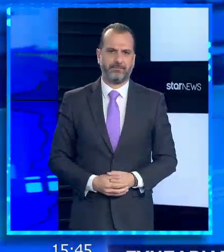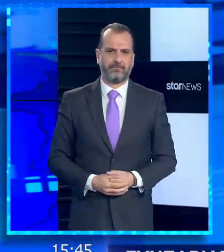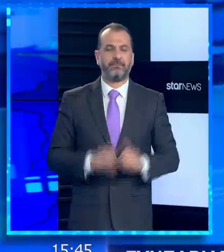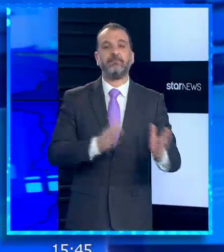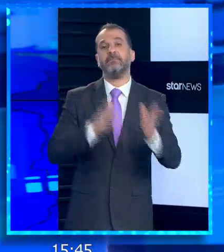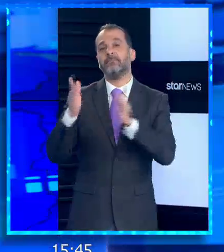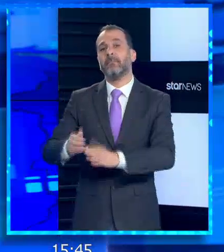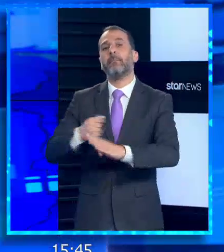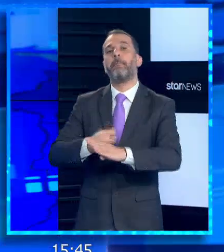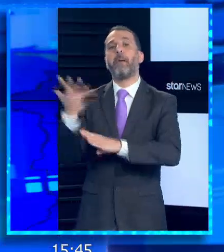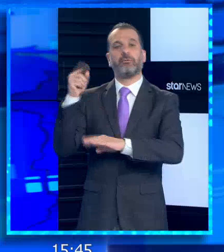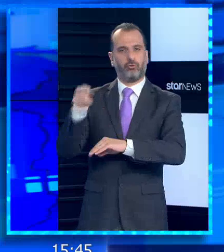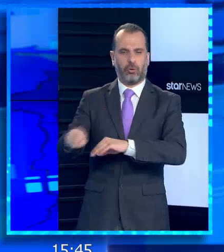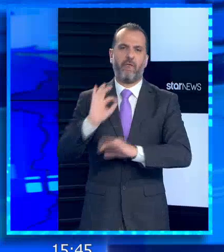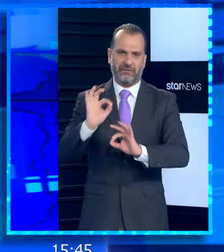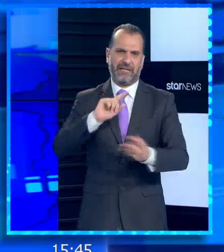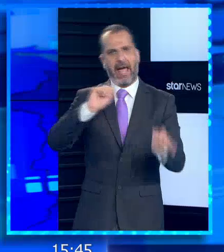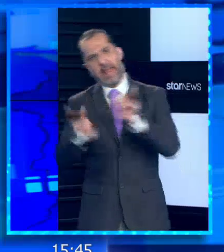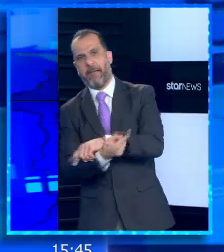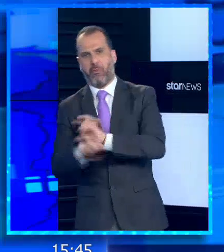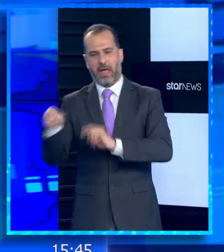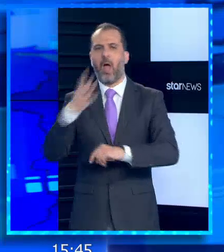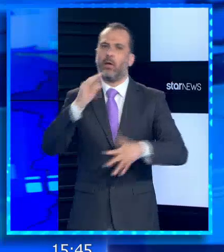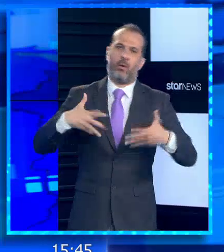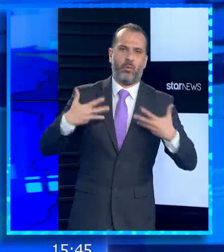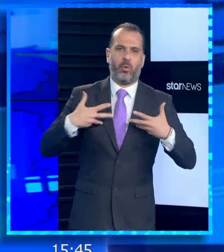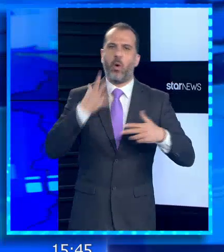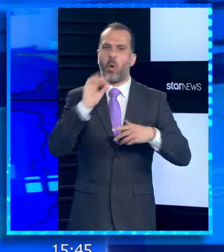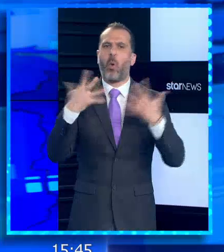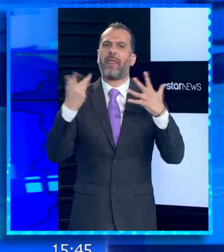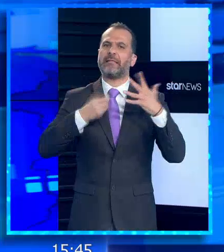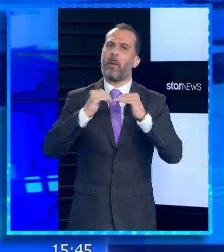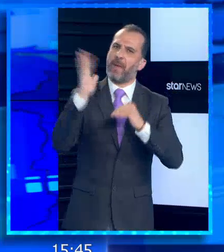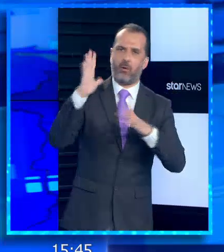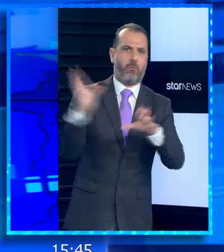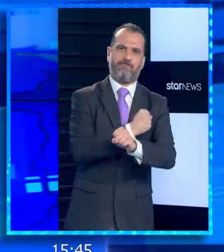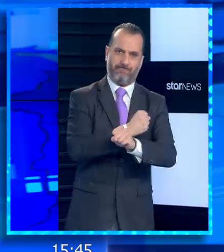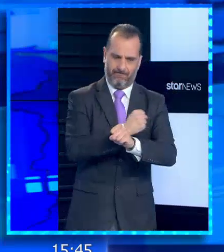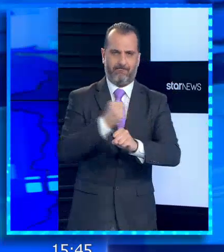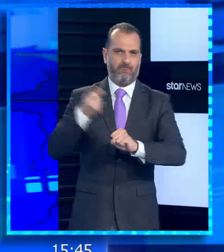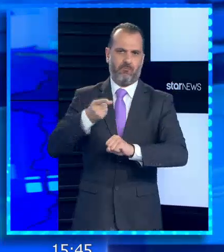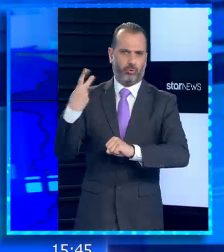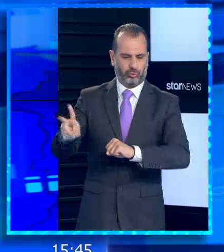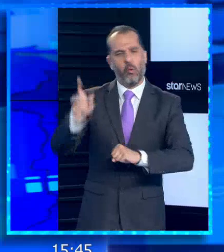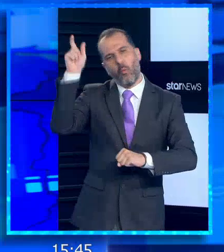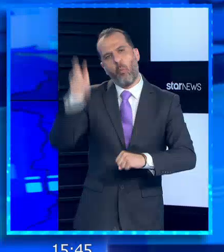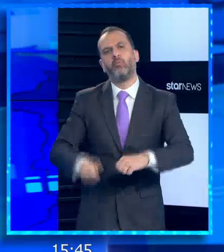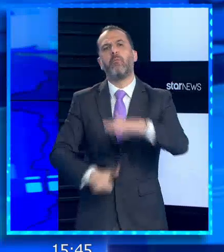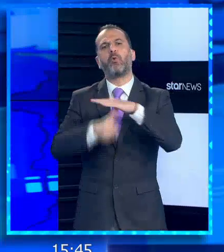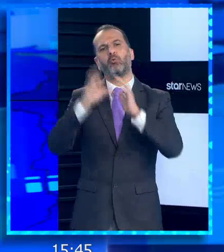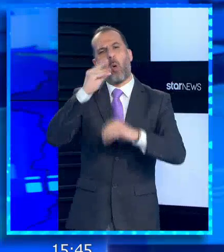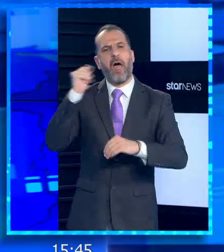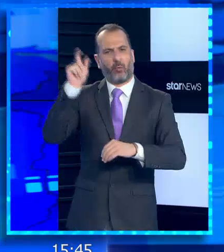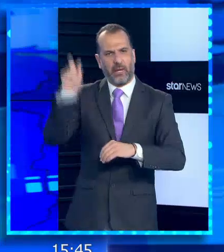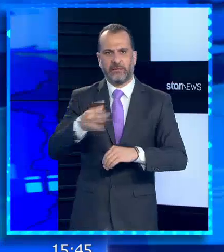Στον αντίποδα στο Πασόκ υπάρχει, όπως καταλαβαίνετε, ικανοποίηση μετά το διψήφιο ποσοστό που κατεγράφει στην χθεσινή κάλπη με τον Νίκο Ανδρουλάκη να κάνει λόγο